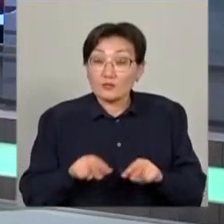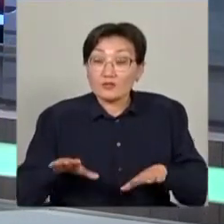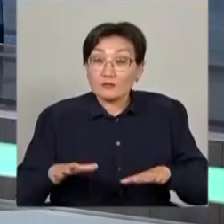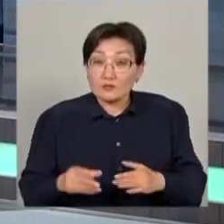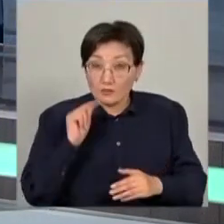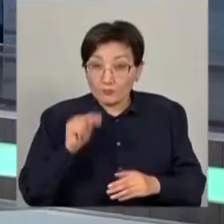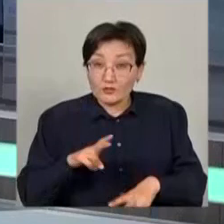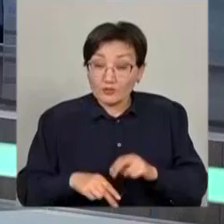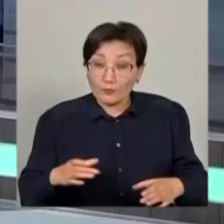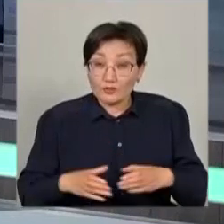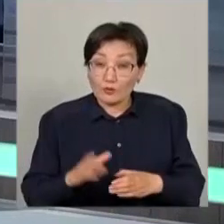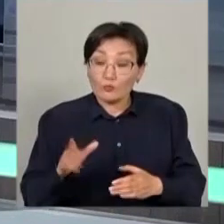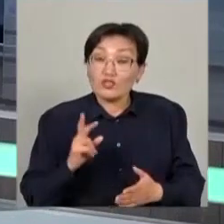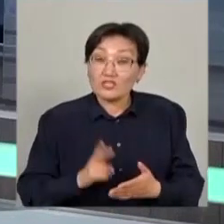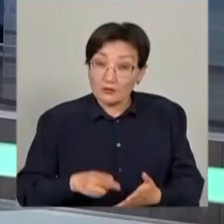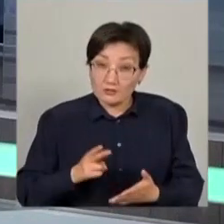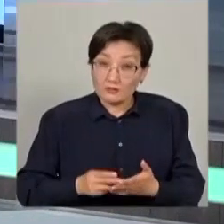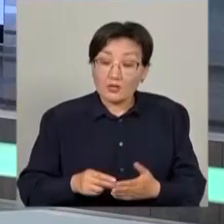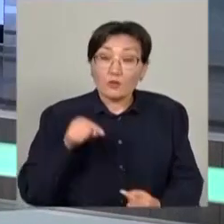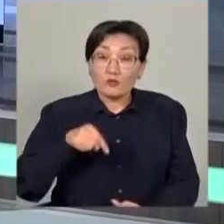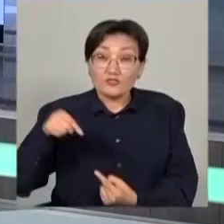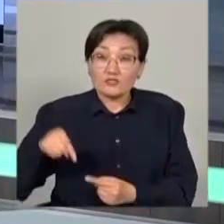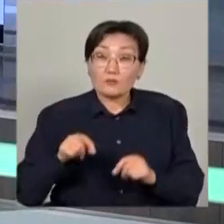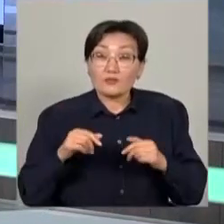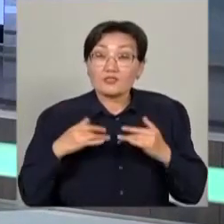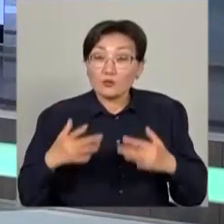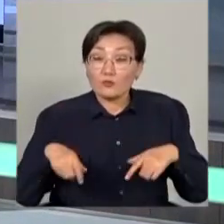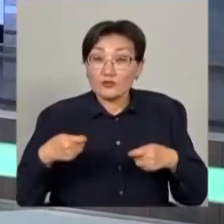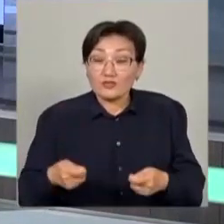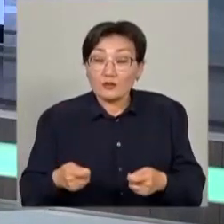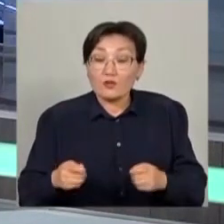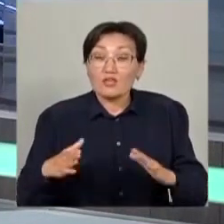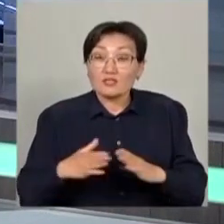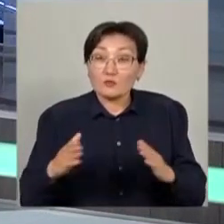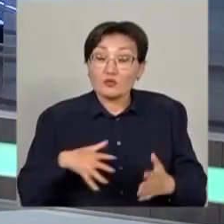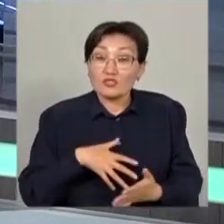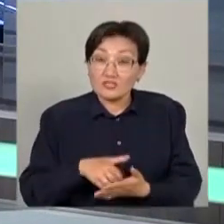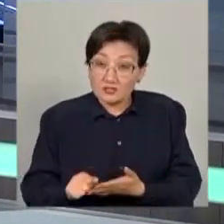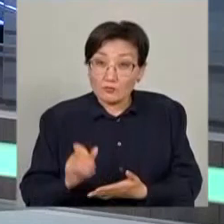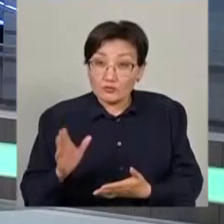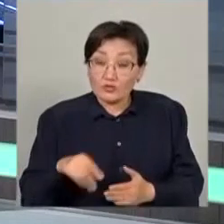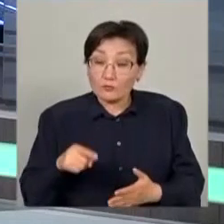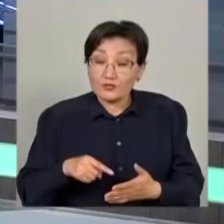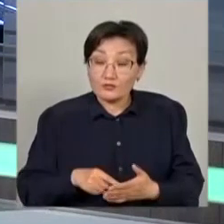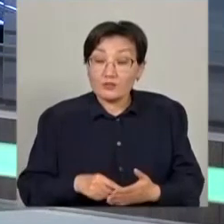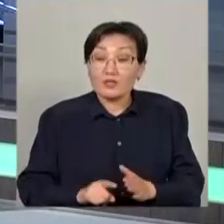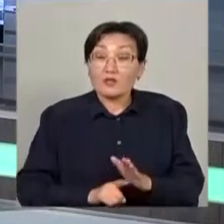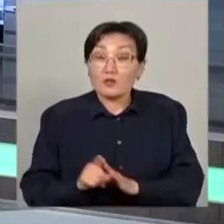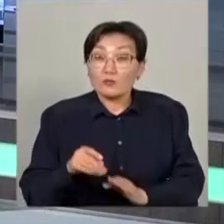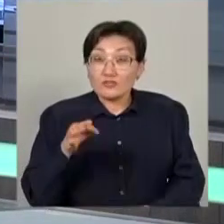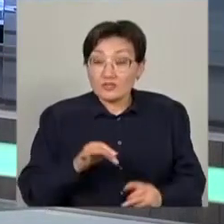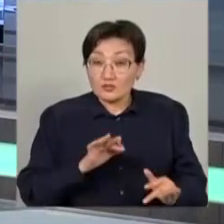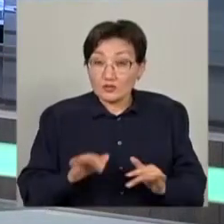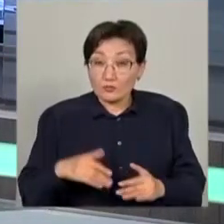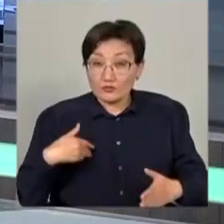вина застройщиков будет доказана, несоответствующие требованиям здания будут немедленно снесены. Кроме того, в мегаполисе завели уголовное дело